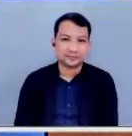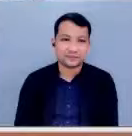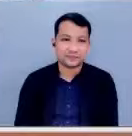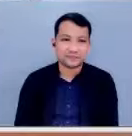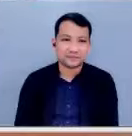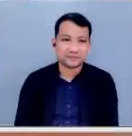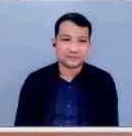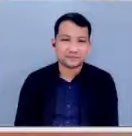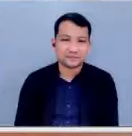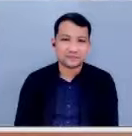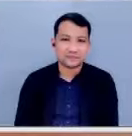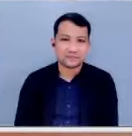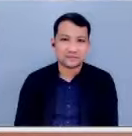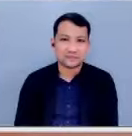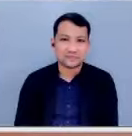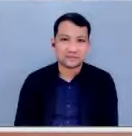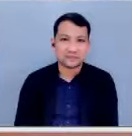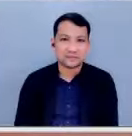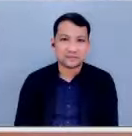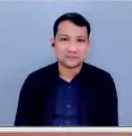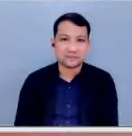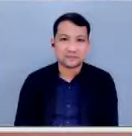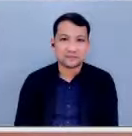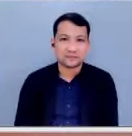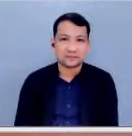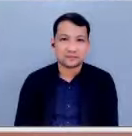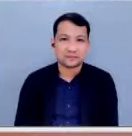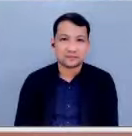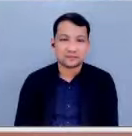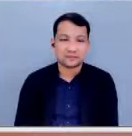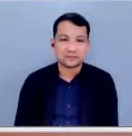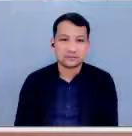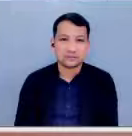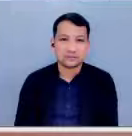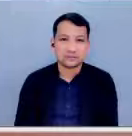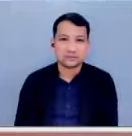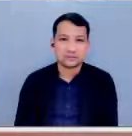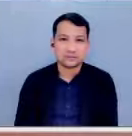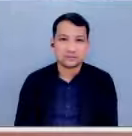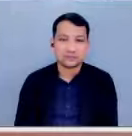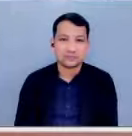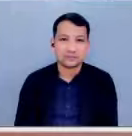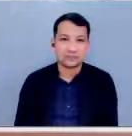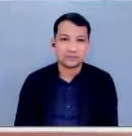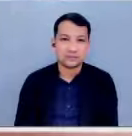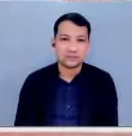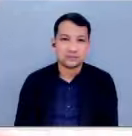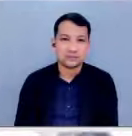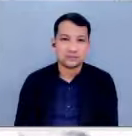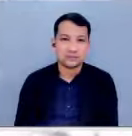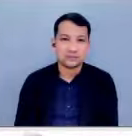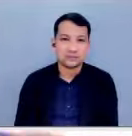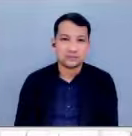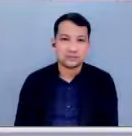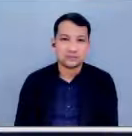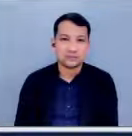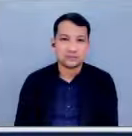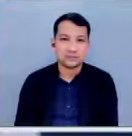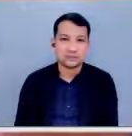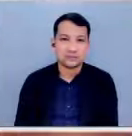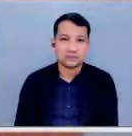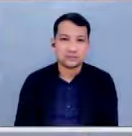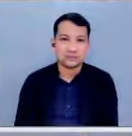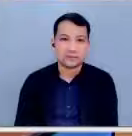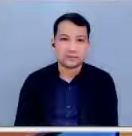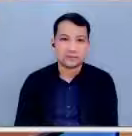Okay, nagmamadali na tayo. Okay. And then, yan. Okay. So, let's try to flip it yes, and hope to